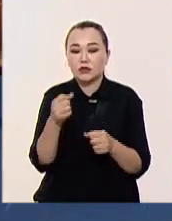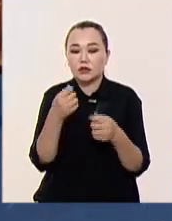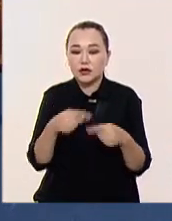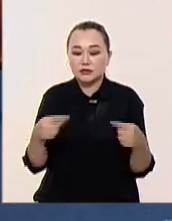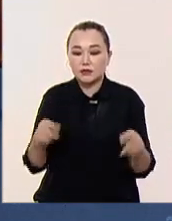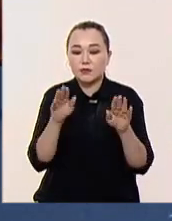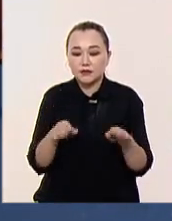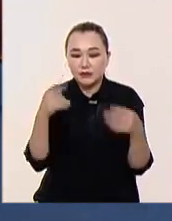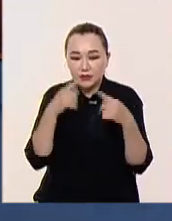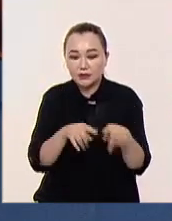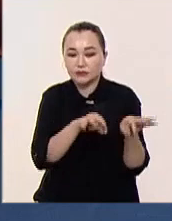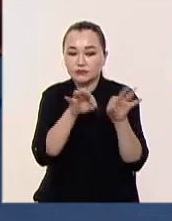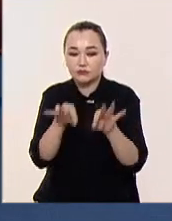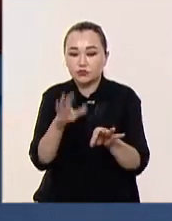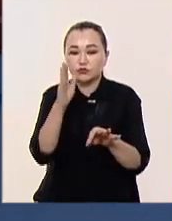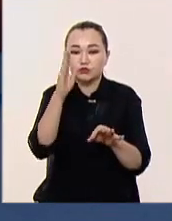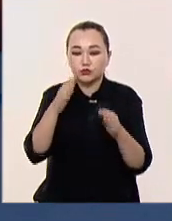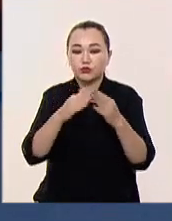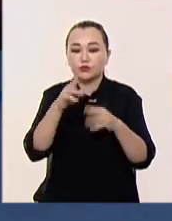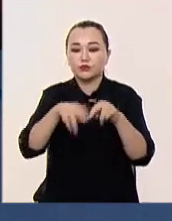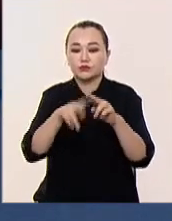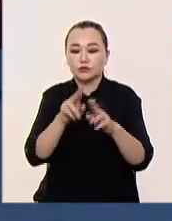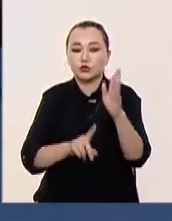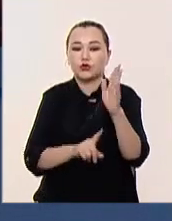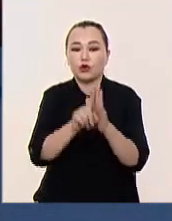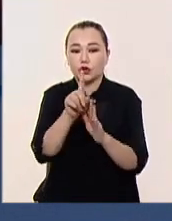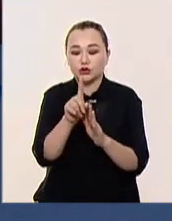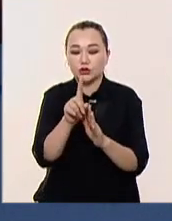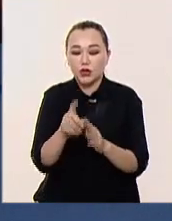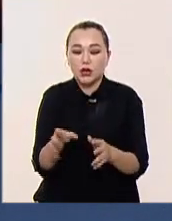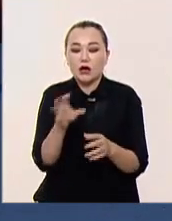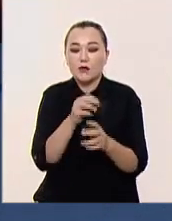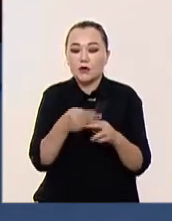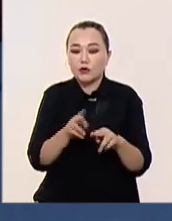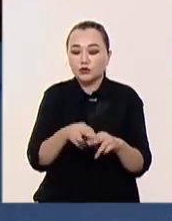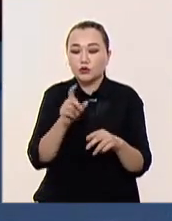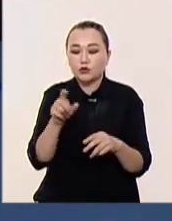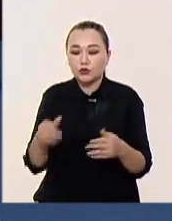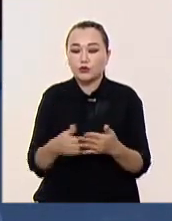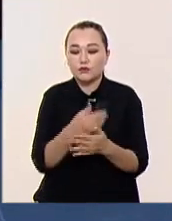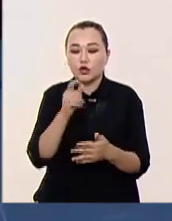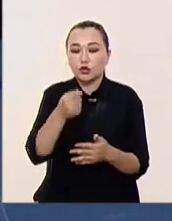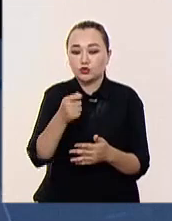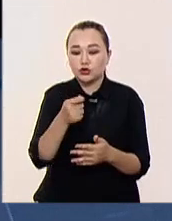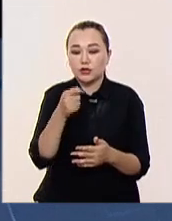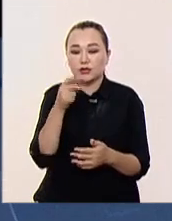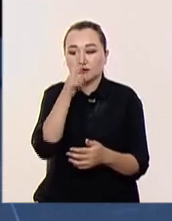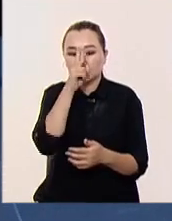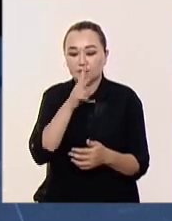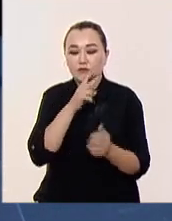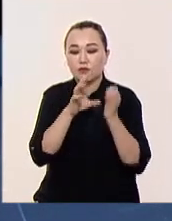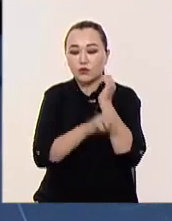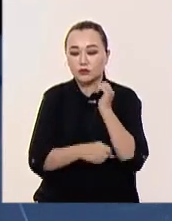орынға техникаларын қойып, болашақ үйдің іргетасын қалауға кіріскен. Өйткені тұрғындарға жаңа баспананың кілтін 2 ай